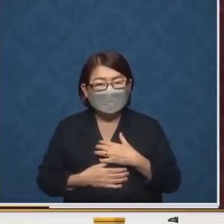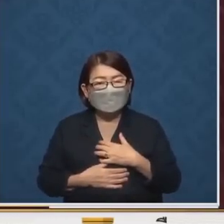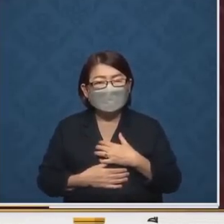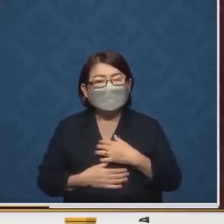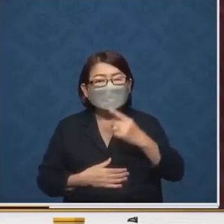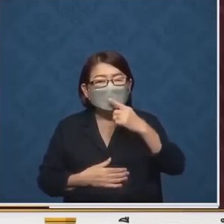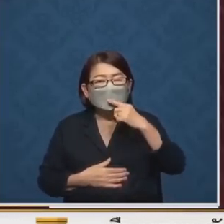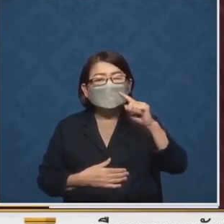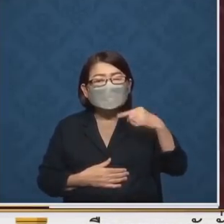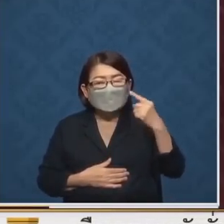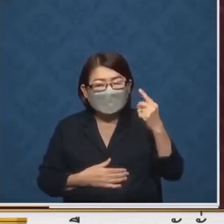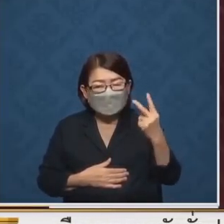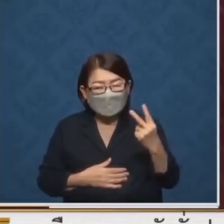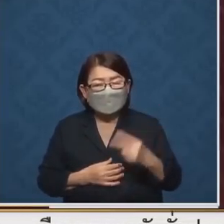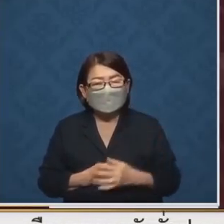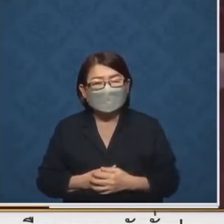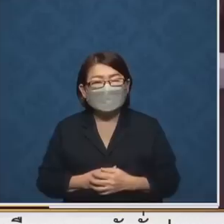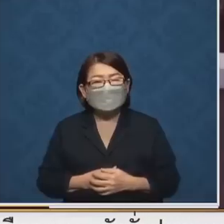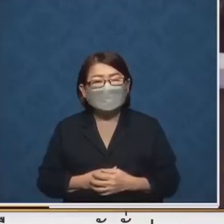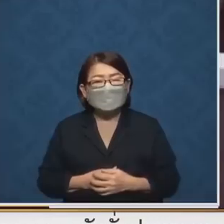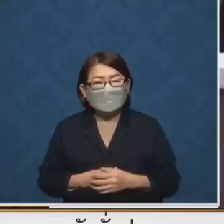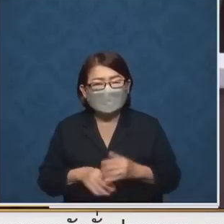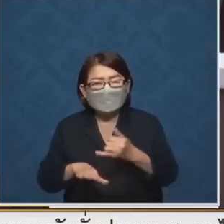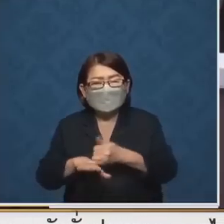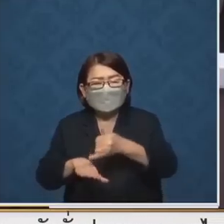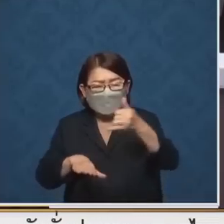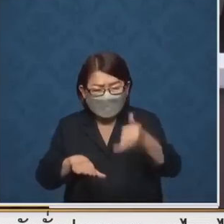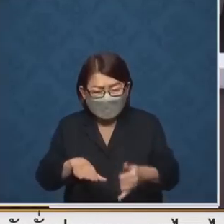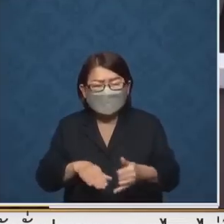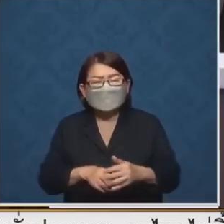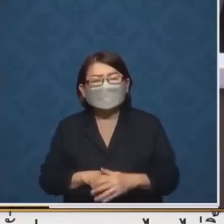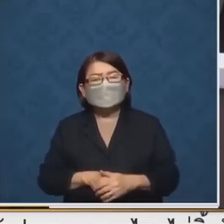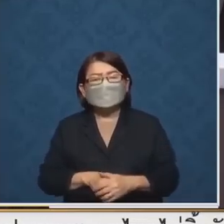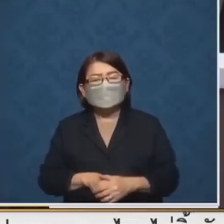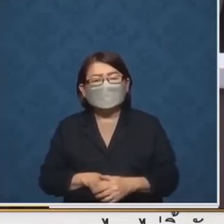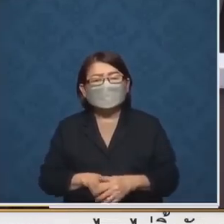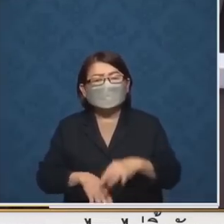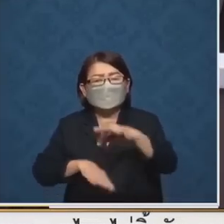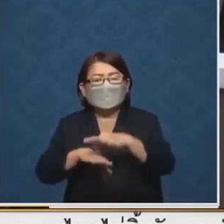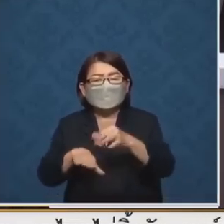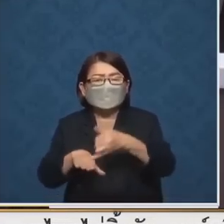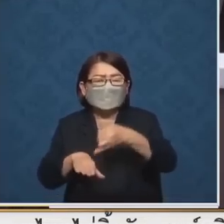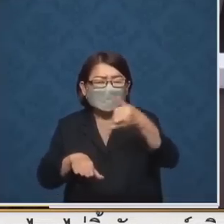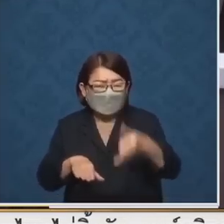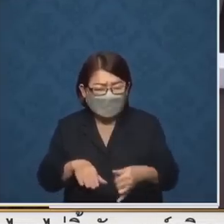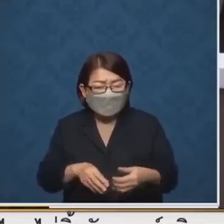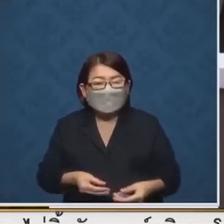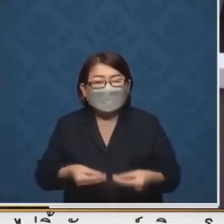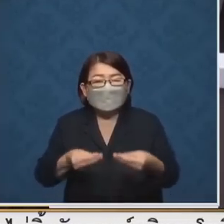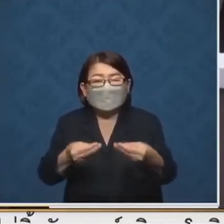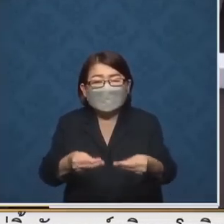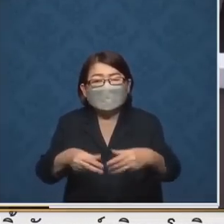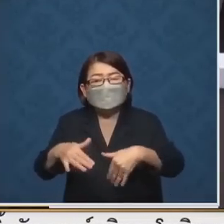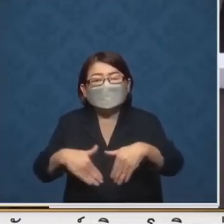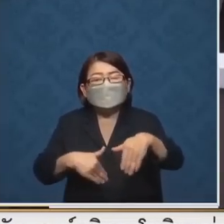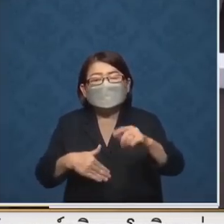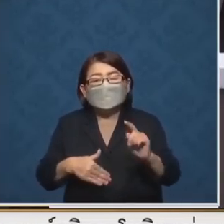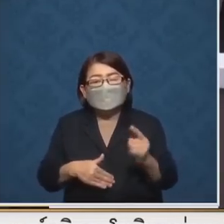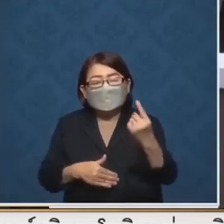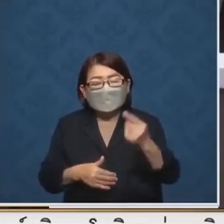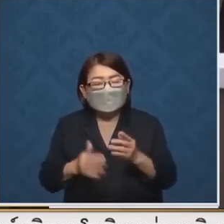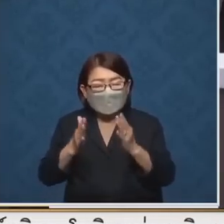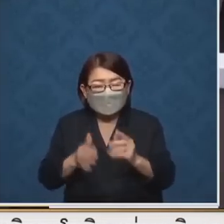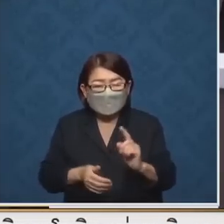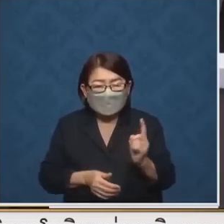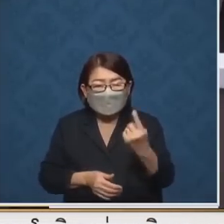วย้ำอกครั้งหนึ่ง ลงจากเข้าอีทครับท่านให้คนไทย คนอื่นๆ ที่เขามีค